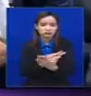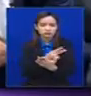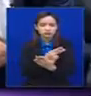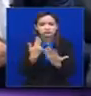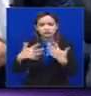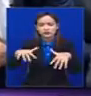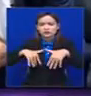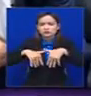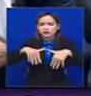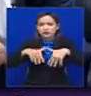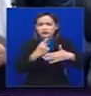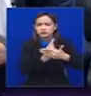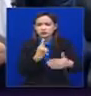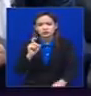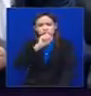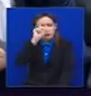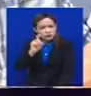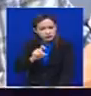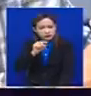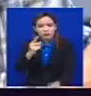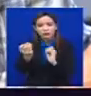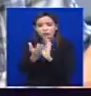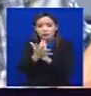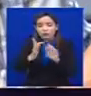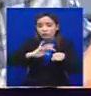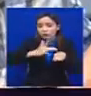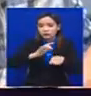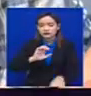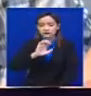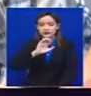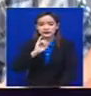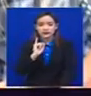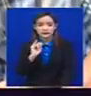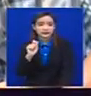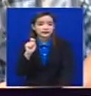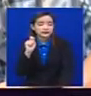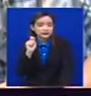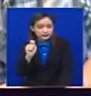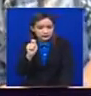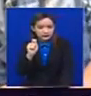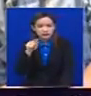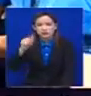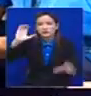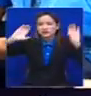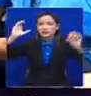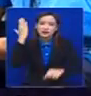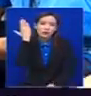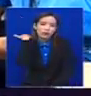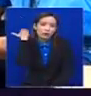ยในกระบวนการจัดทำรายงานผลกระทบสิ่งแวดล้อมหรือ EIA ซึ่งดำเนินการในรัฐบาลชุดก่อน